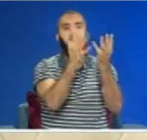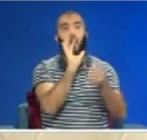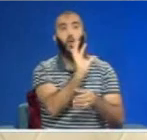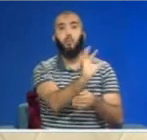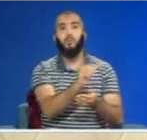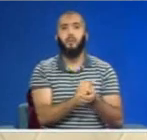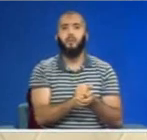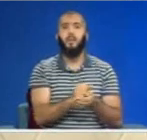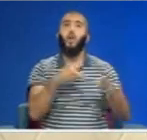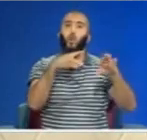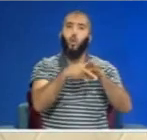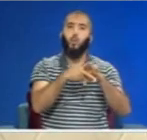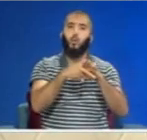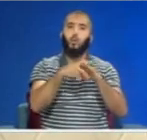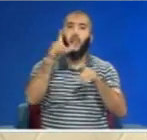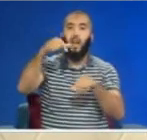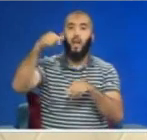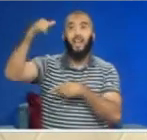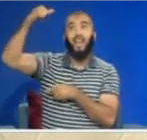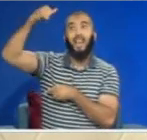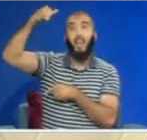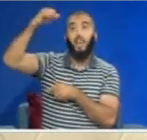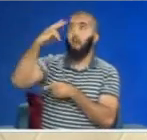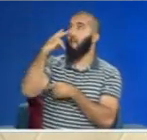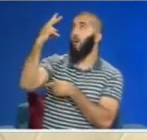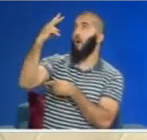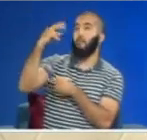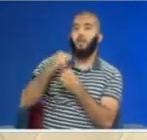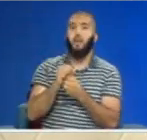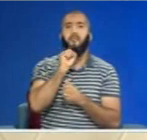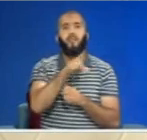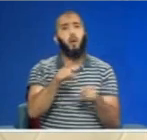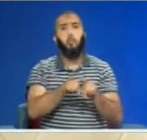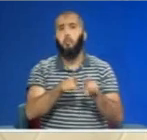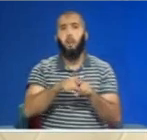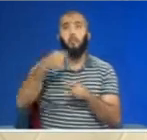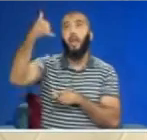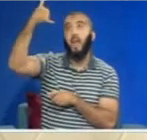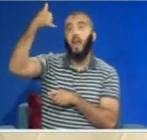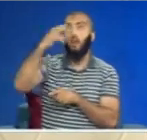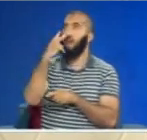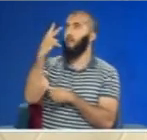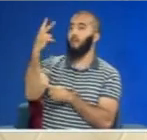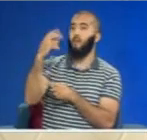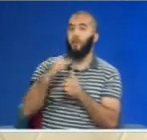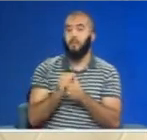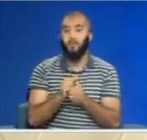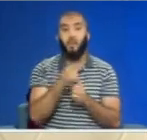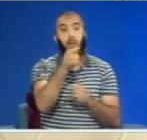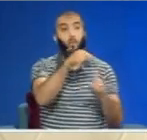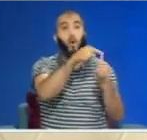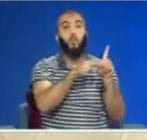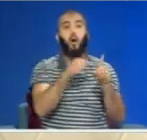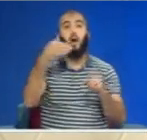الهلال ونهايته برؤية الهلال. فهذا الشهر إذن شهر له حرمته عند الله تعالى